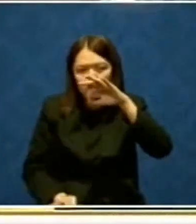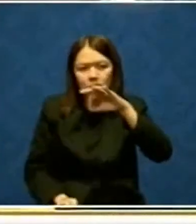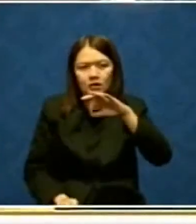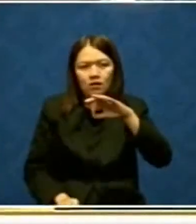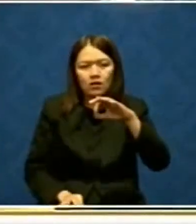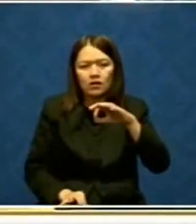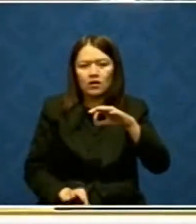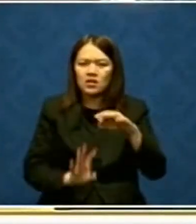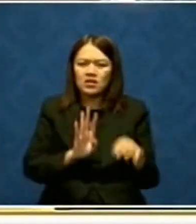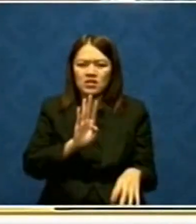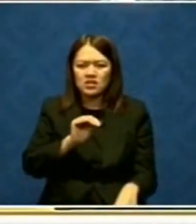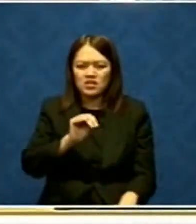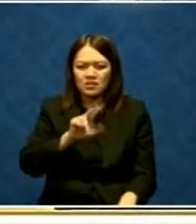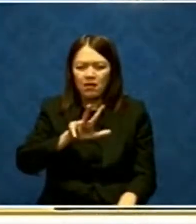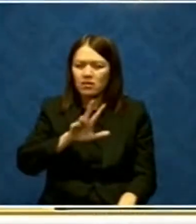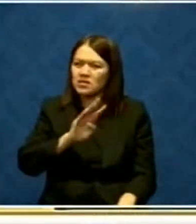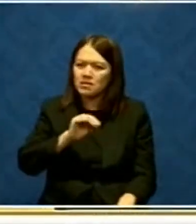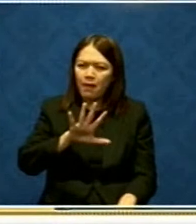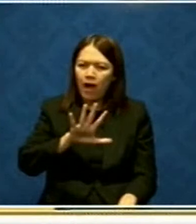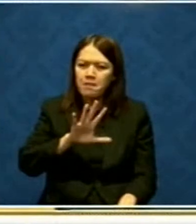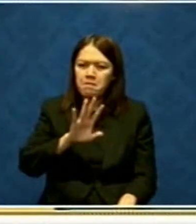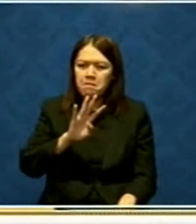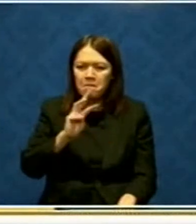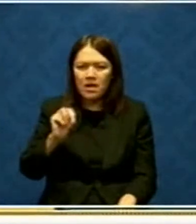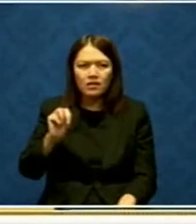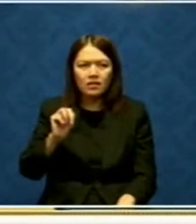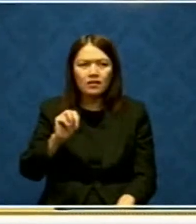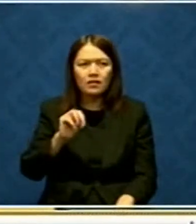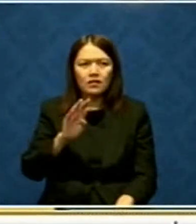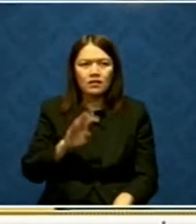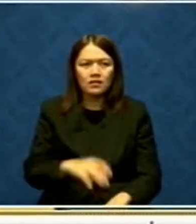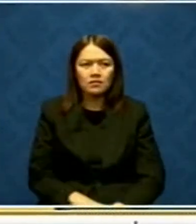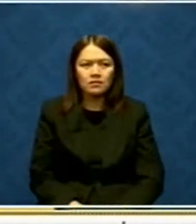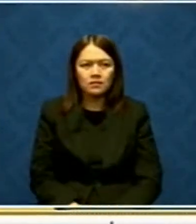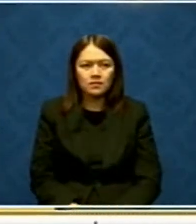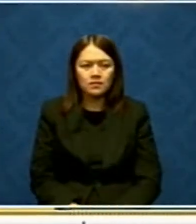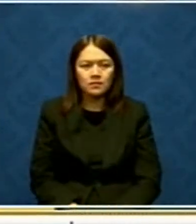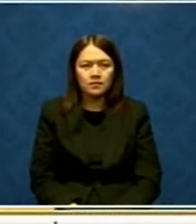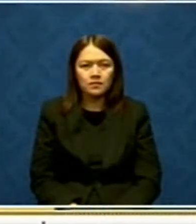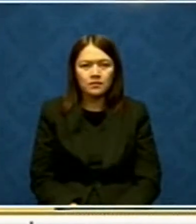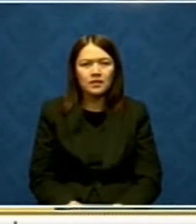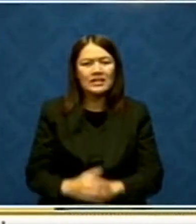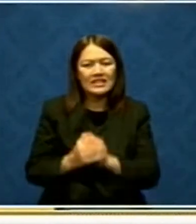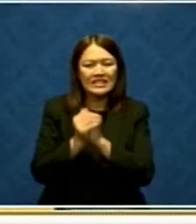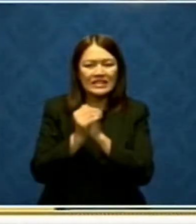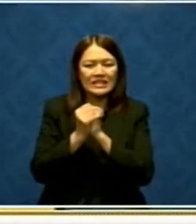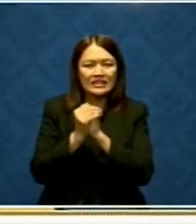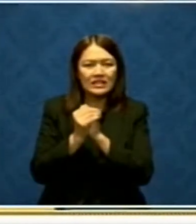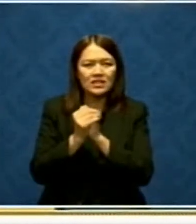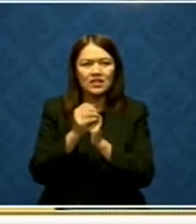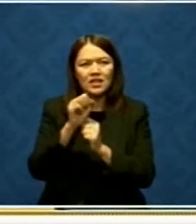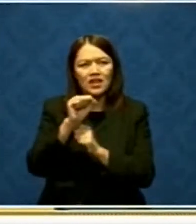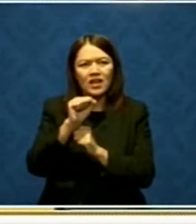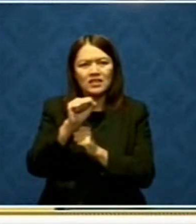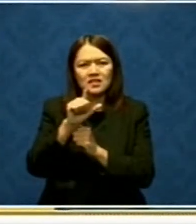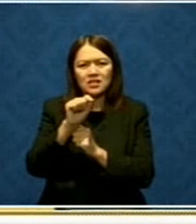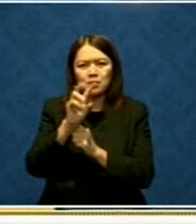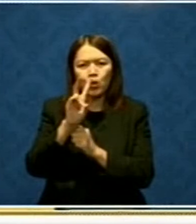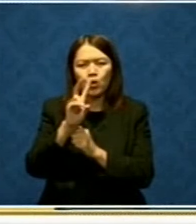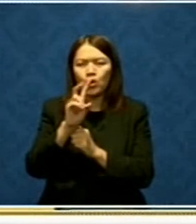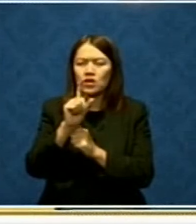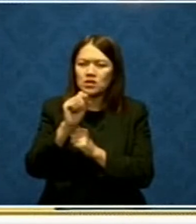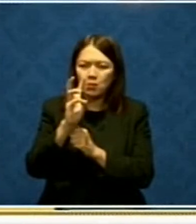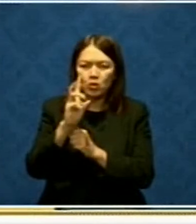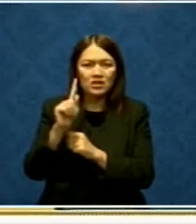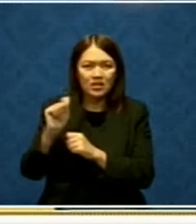แค่45เมตรเองมันทำให้เรือของจีนเนี่ย S26T เนี่ยขีดจำกั